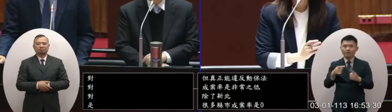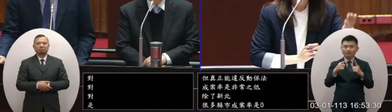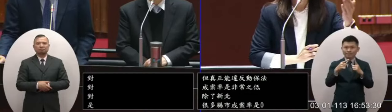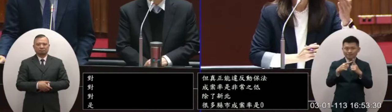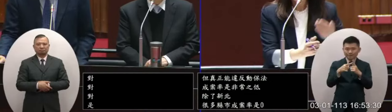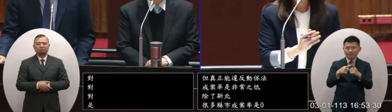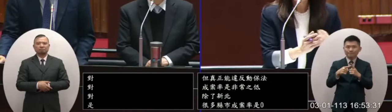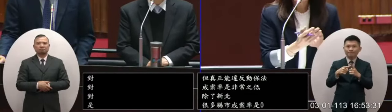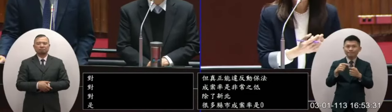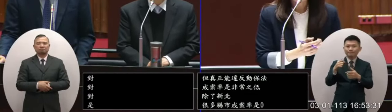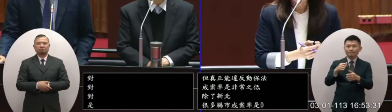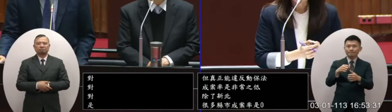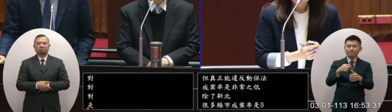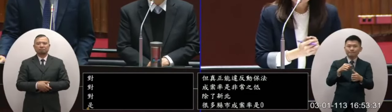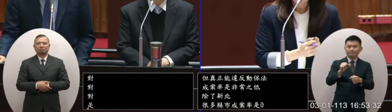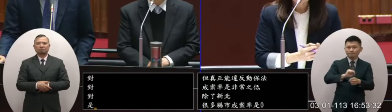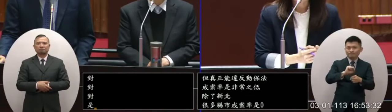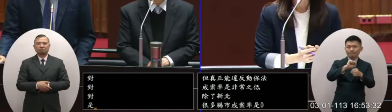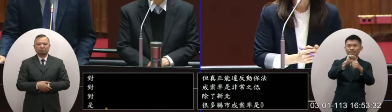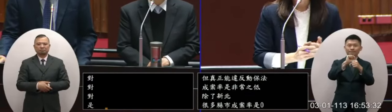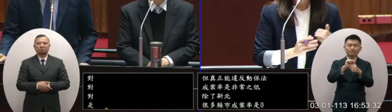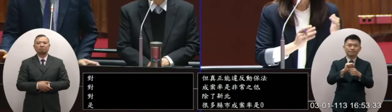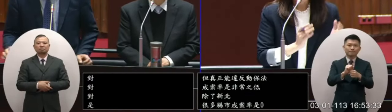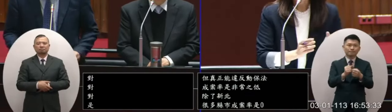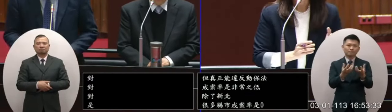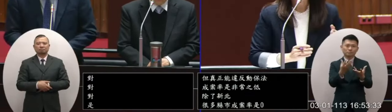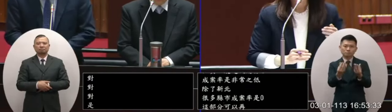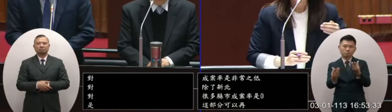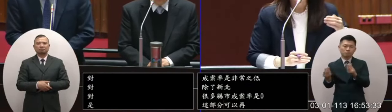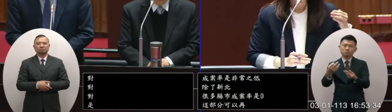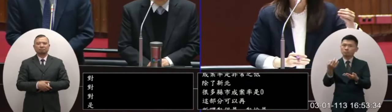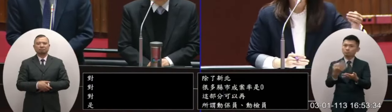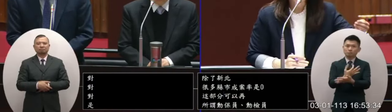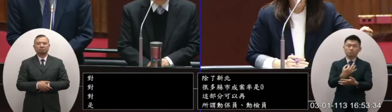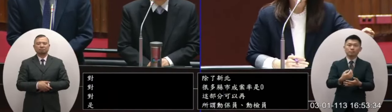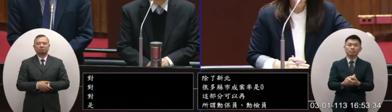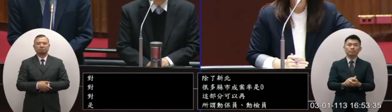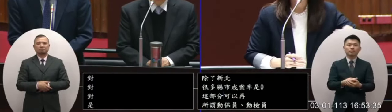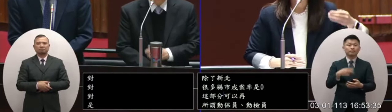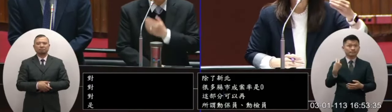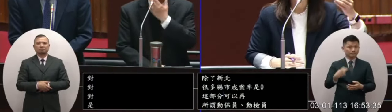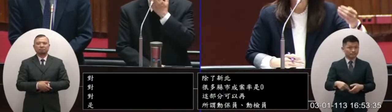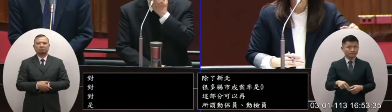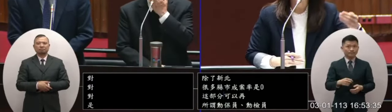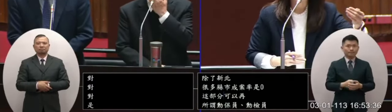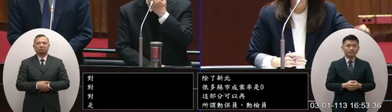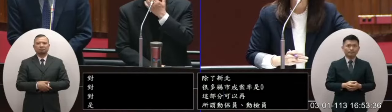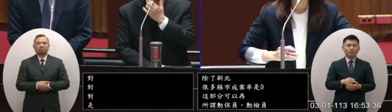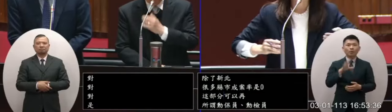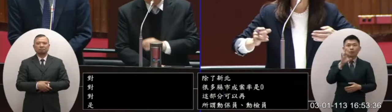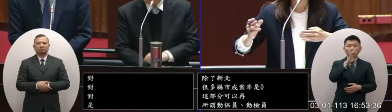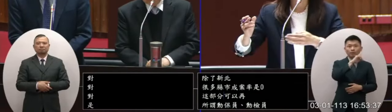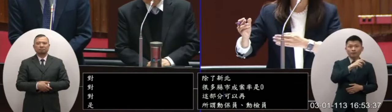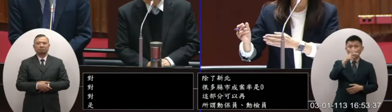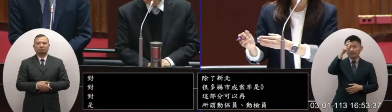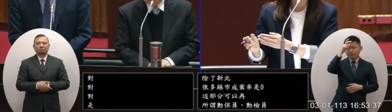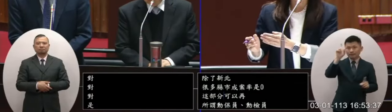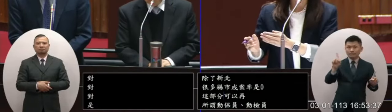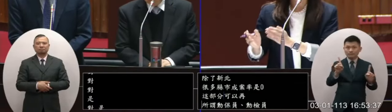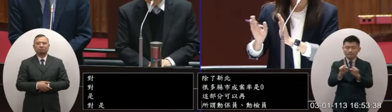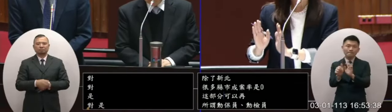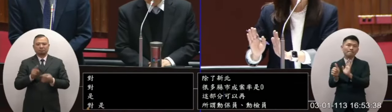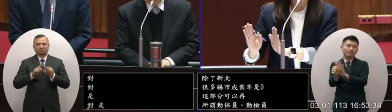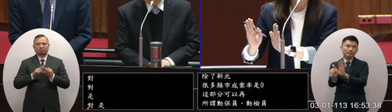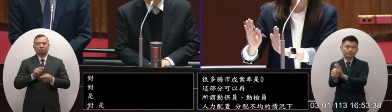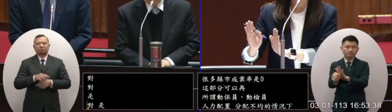置分配不均的一个状态之下，那再来就是他们有时候必须去协同警方去帮